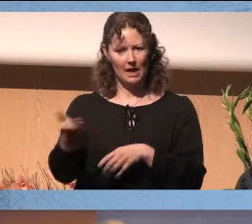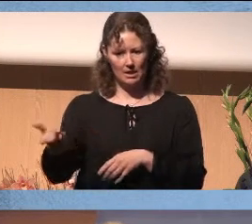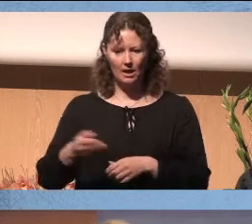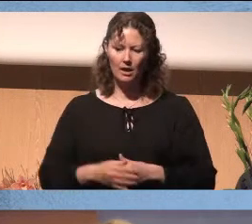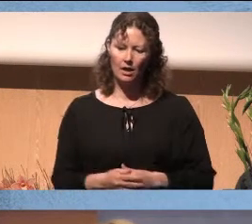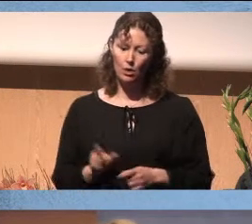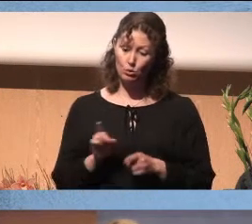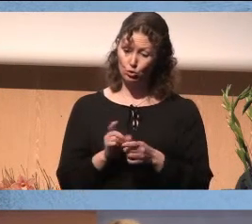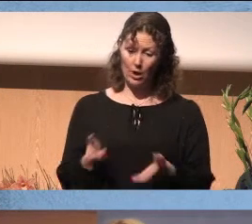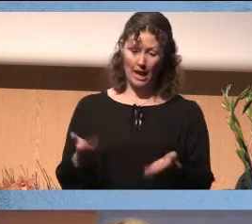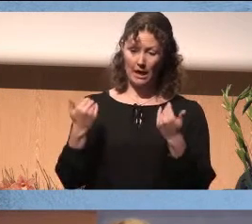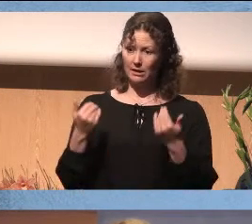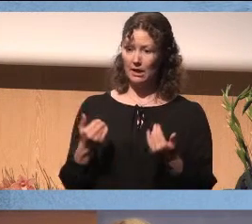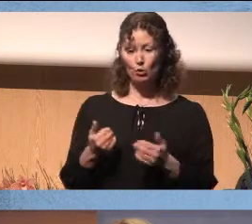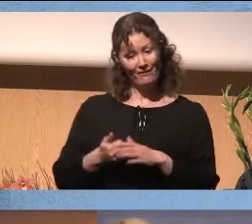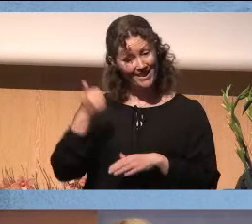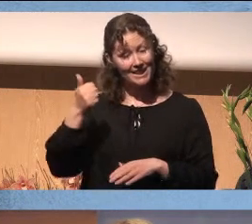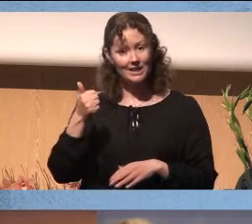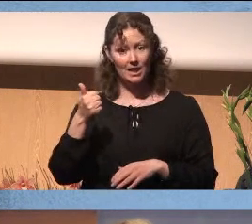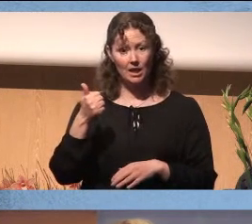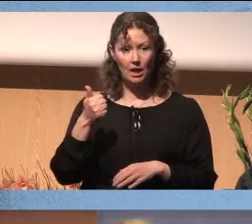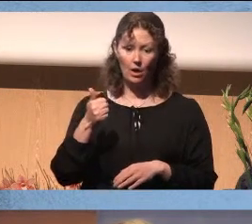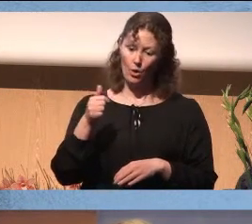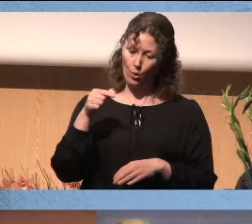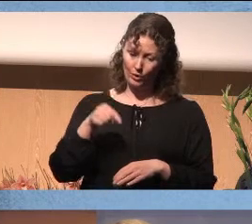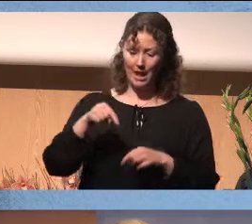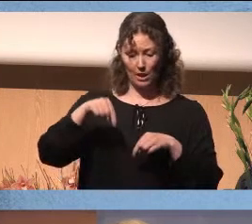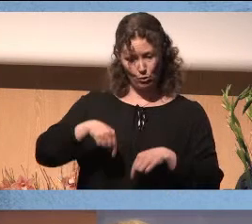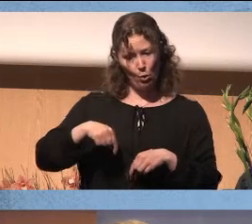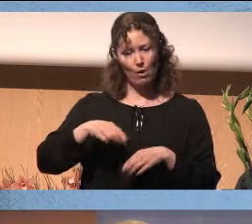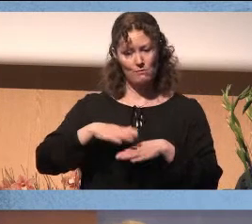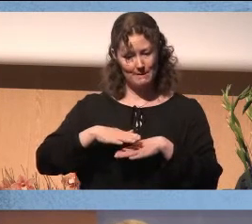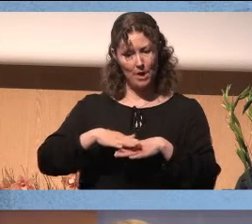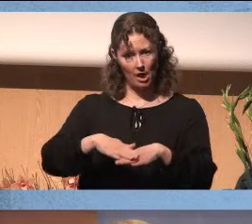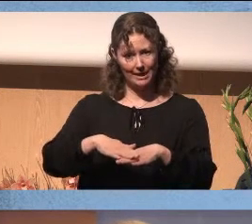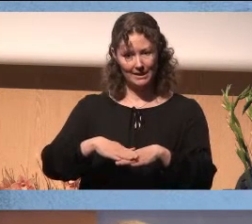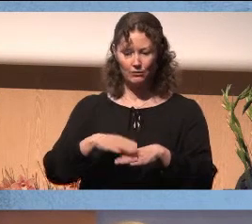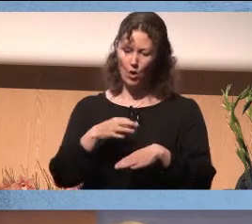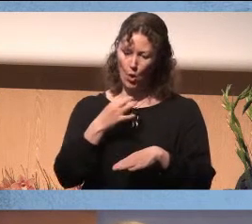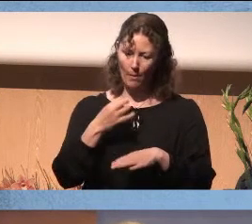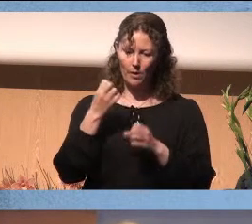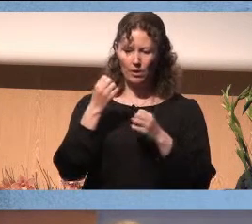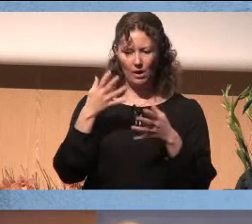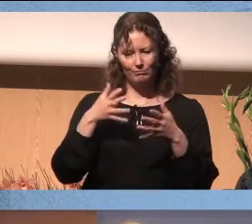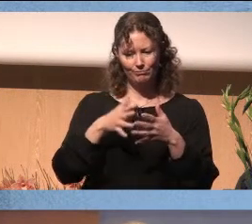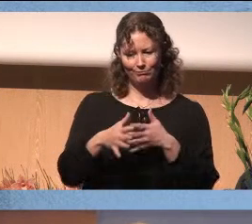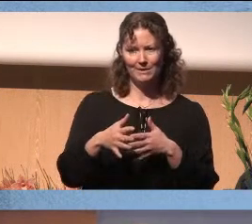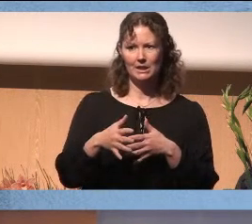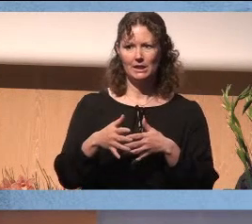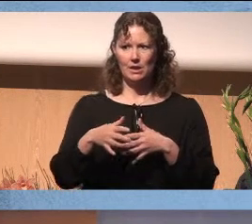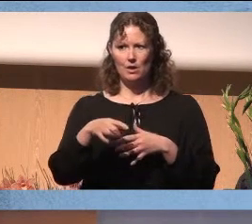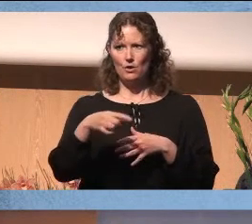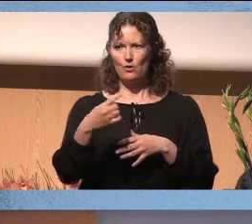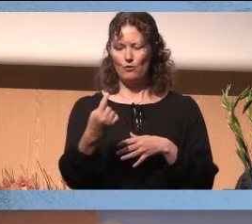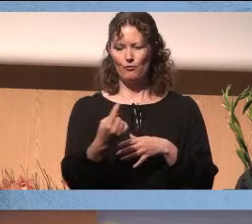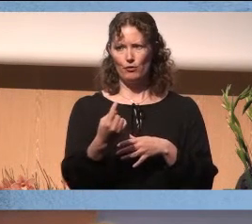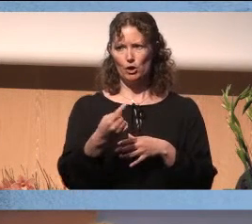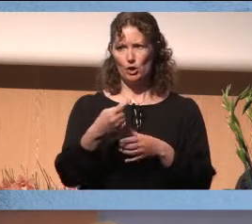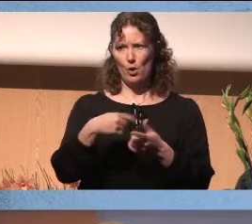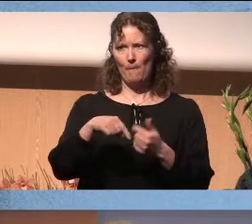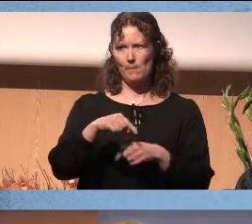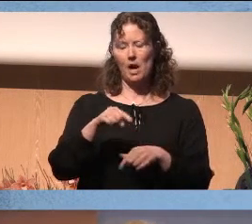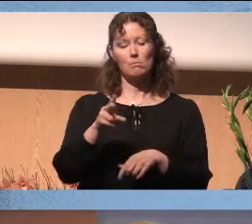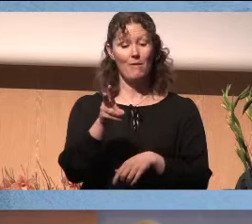Noe så enkelt, noe så viktig, og det under planlegging, og vi håper å få det til da i første omgang nå